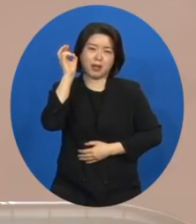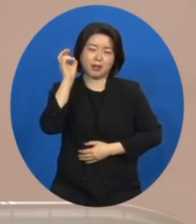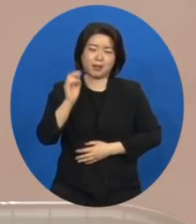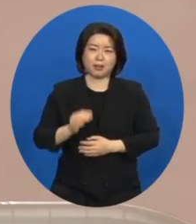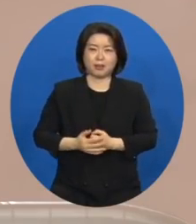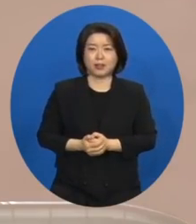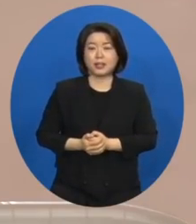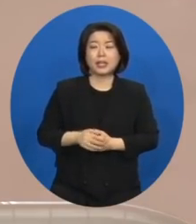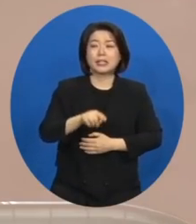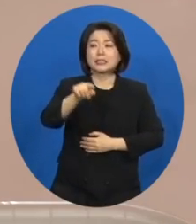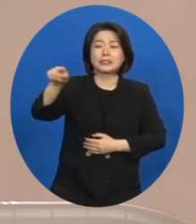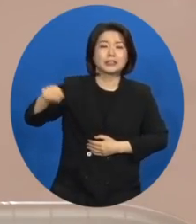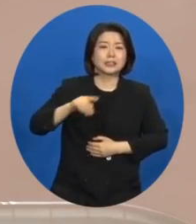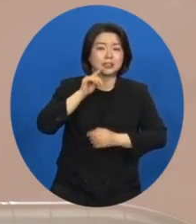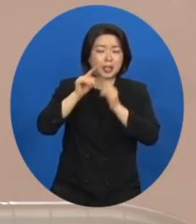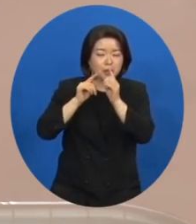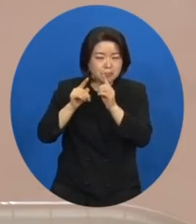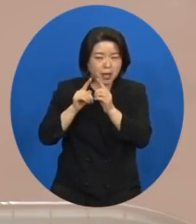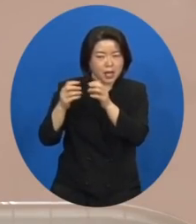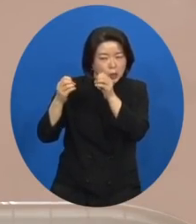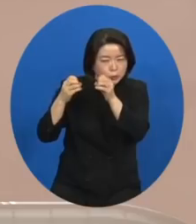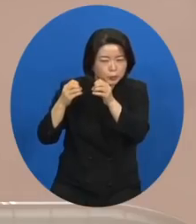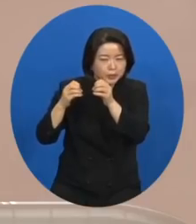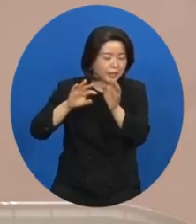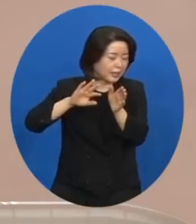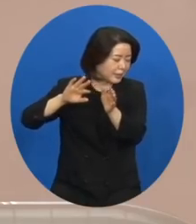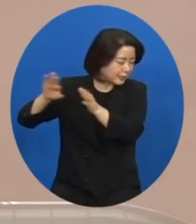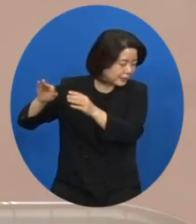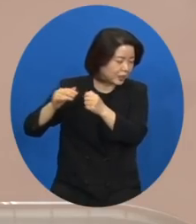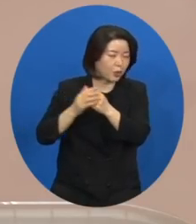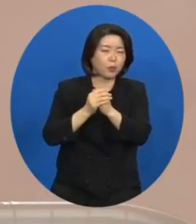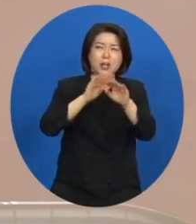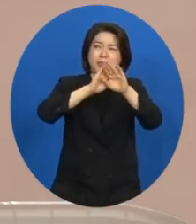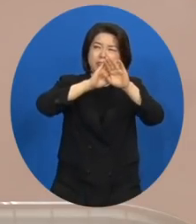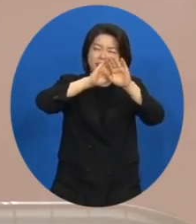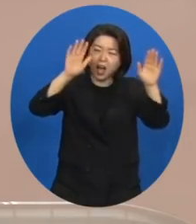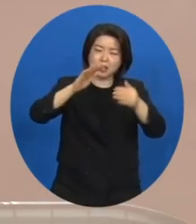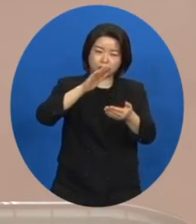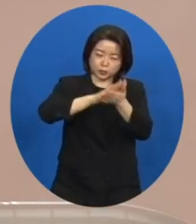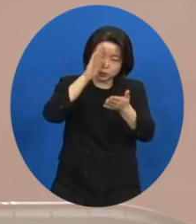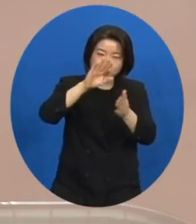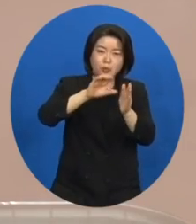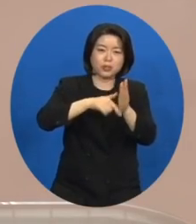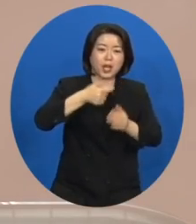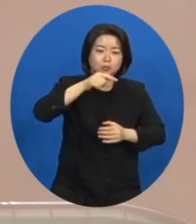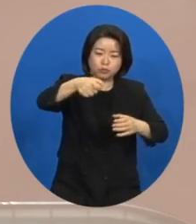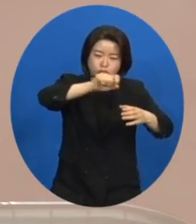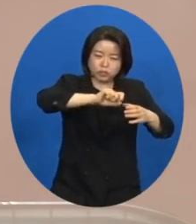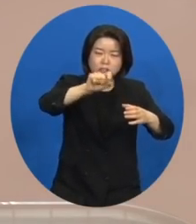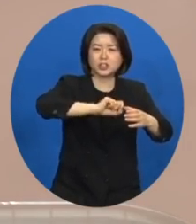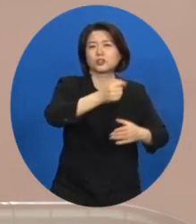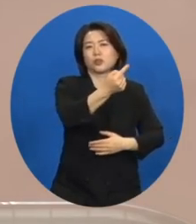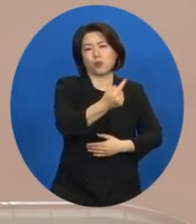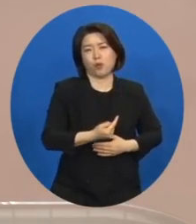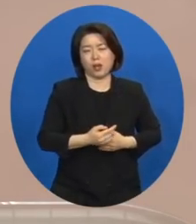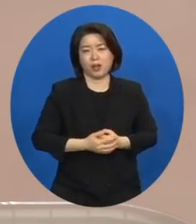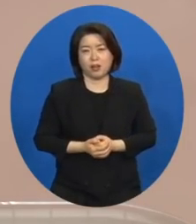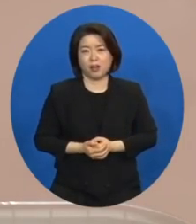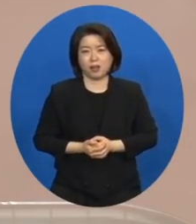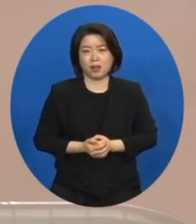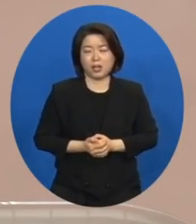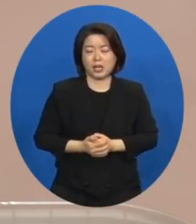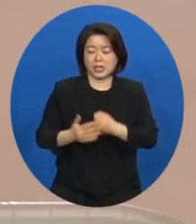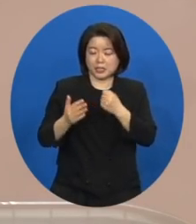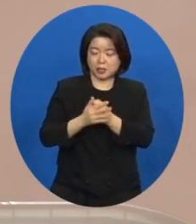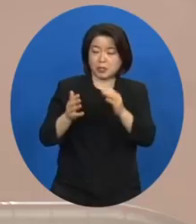말과 숨 걸음에 피하고자 한낮이 그 더운 낮에 물을 길으러 온 것입니다 그러면서 4 너의 모든 관계를